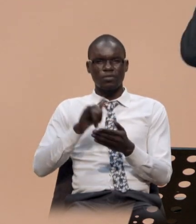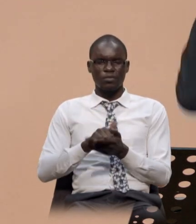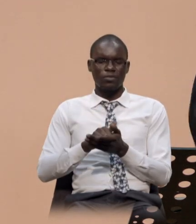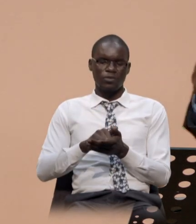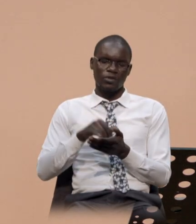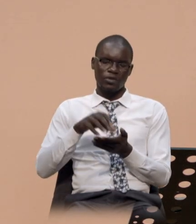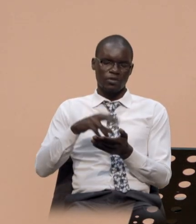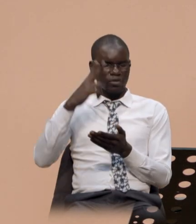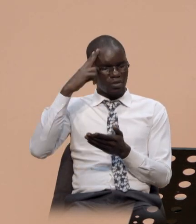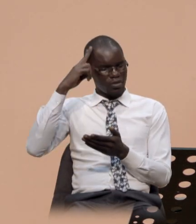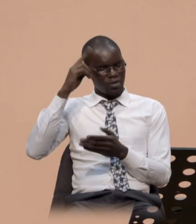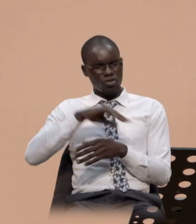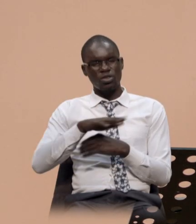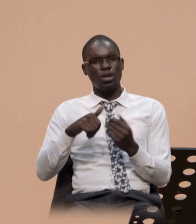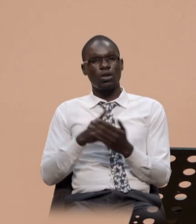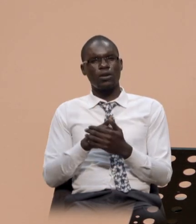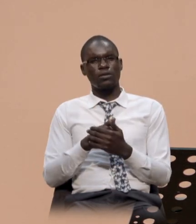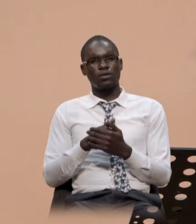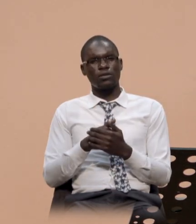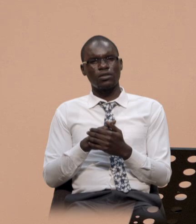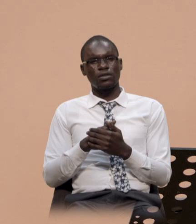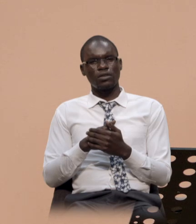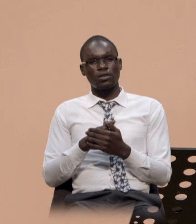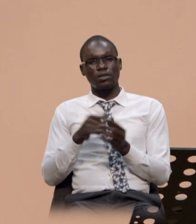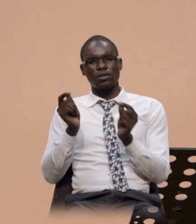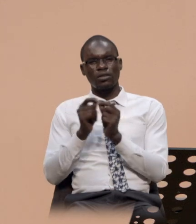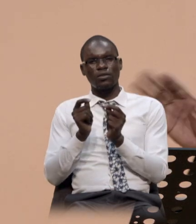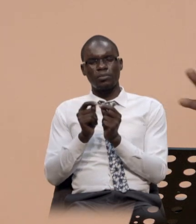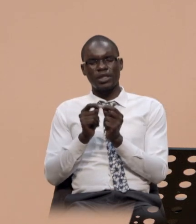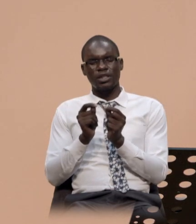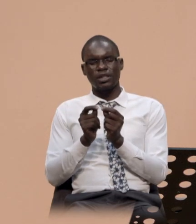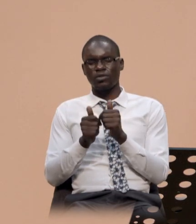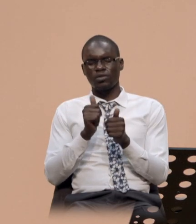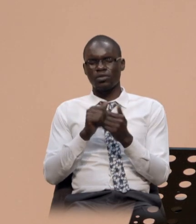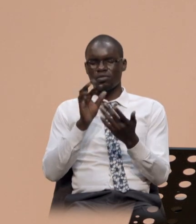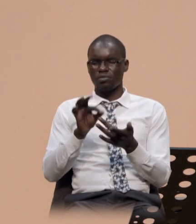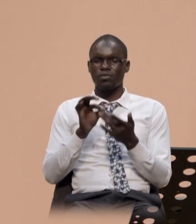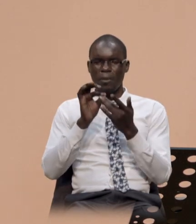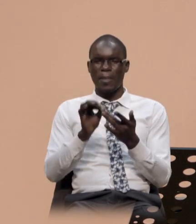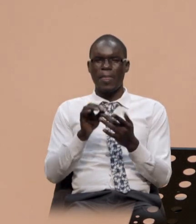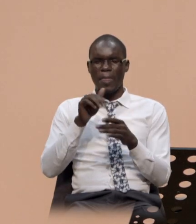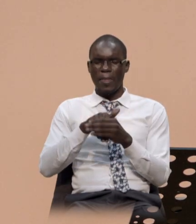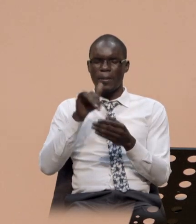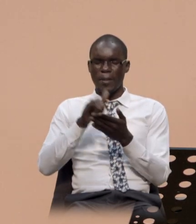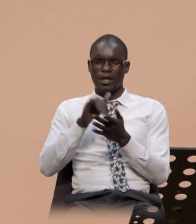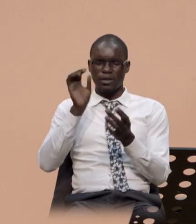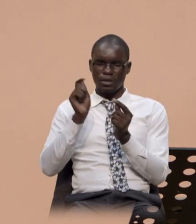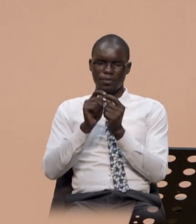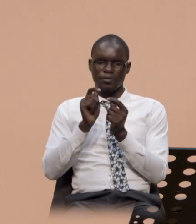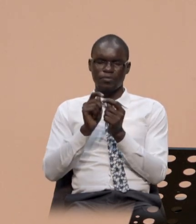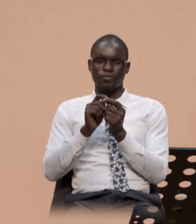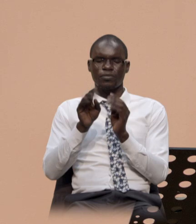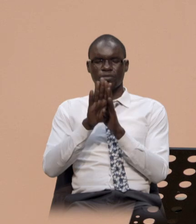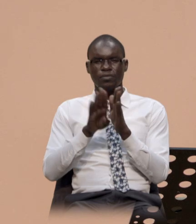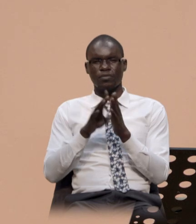akanyoa nywele yake akasema, sasa hii ni uchungu wa pekee, ni katika uchungu wa pekee. Na katika uchungu huu